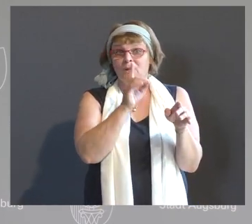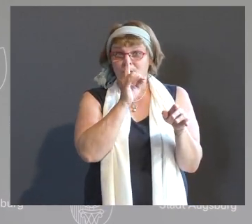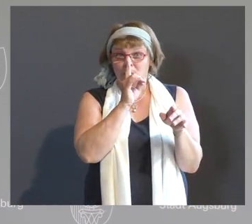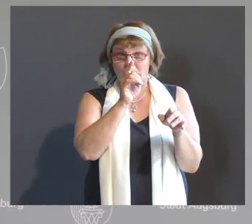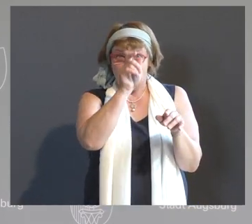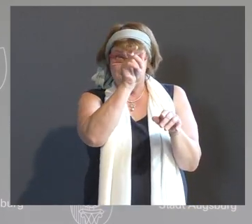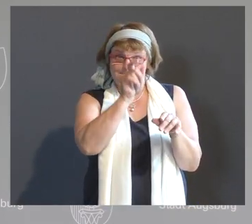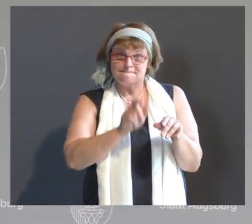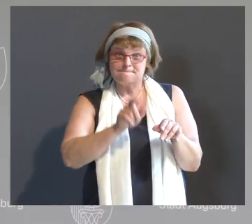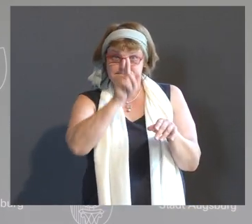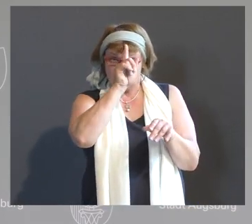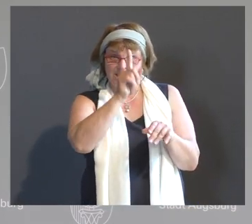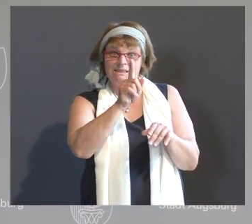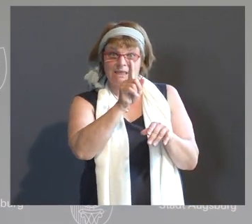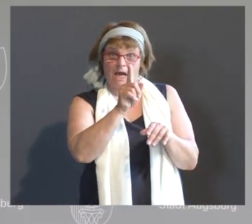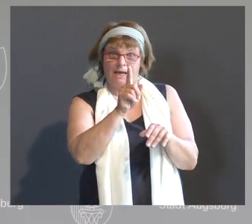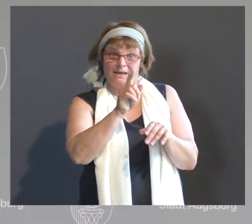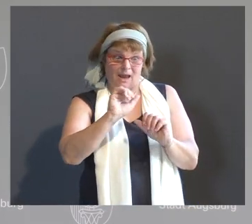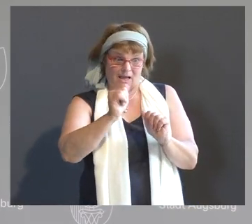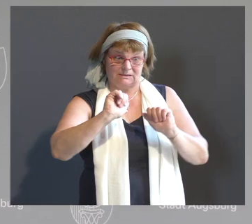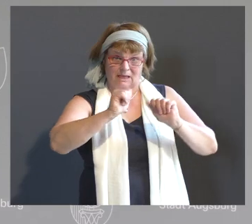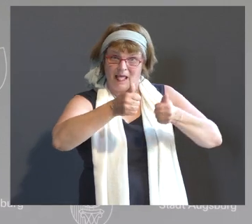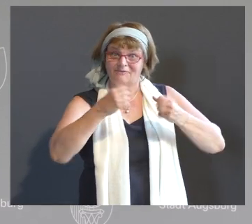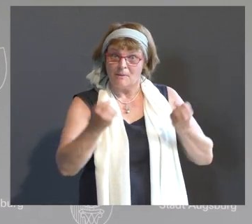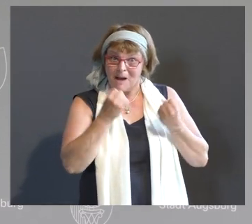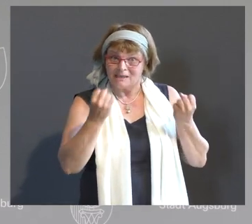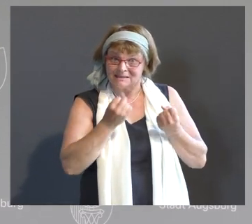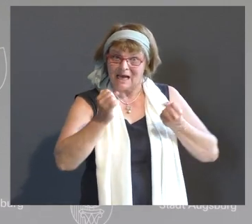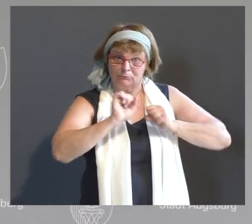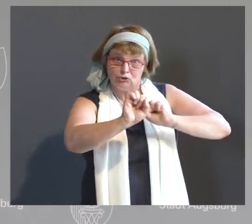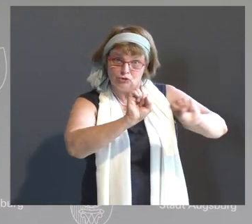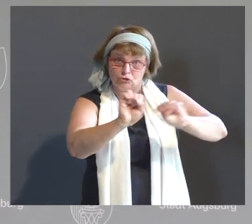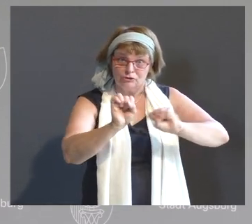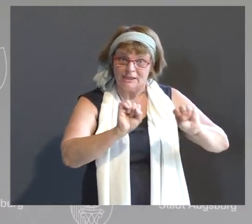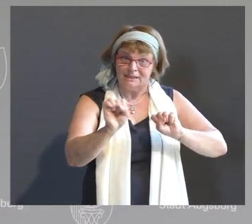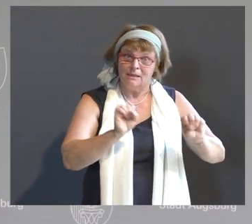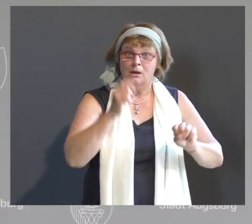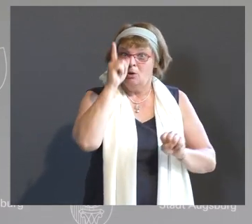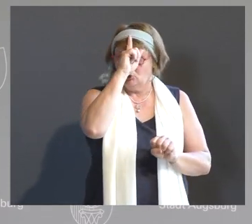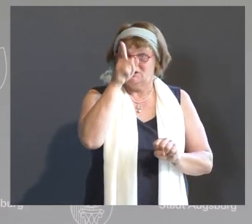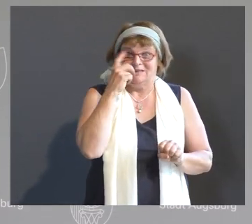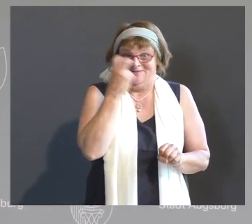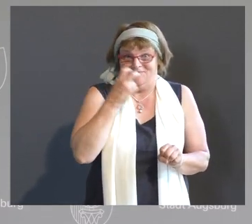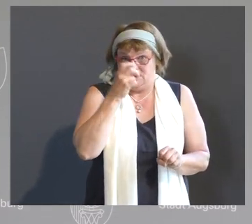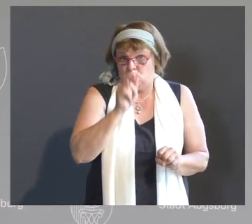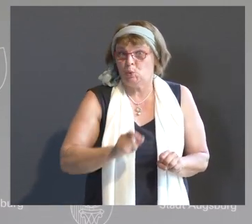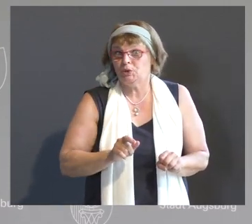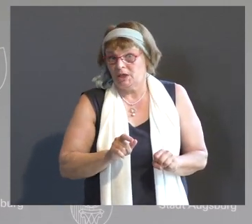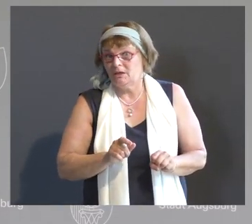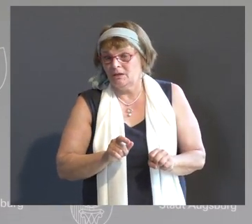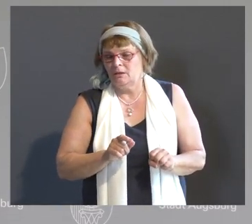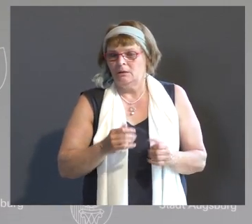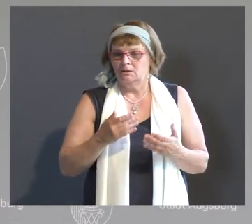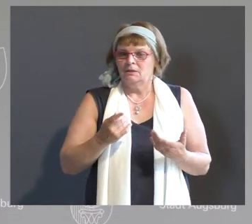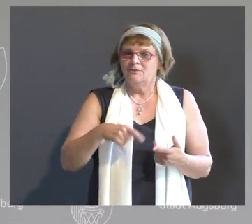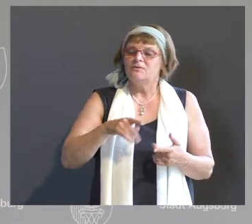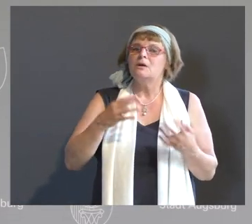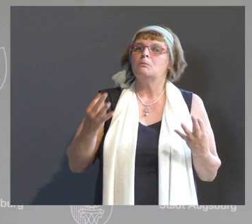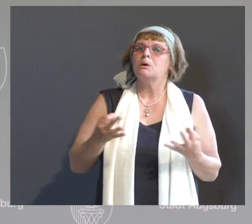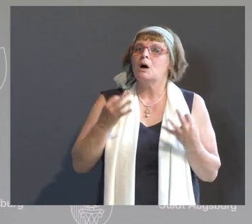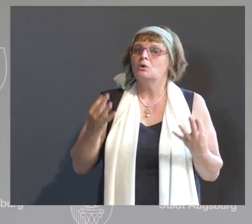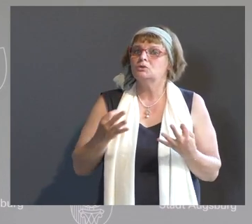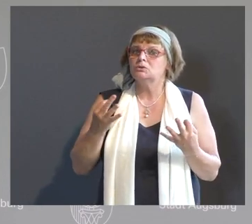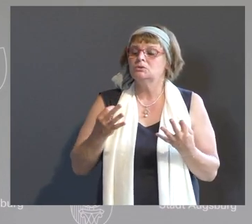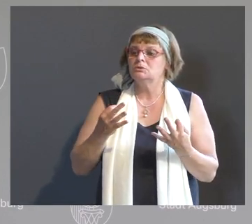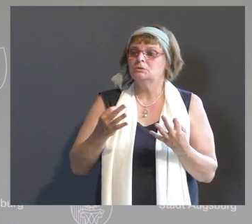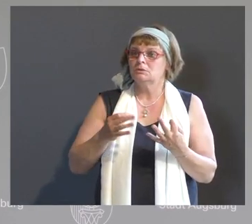polizeilichen Maßnahmen und die Erste-Hilfe-Maßnahmen einigermaßen zu lösen, war es notwendig, dass die